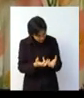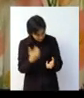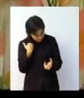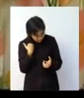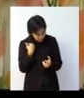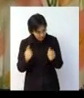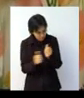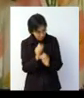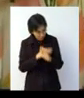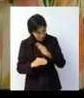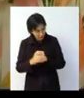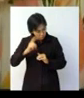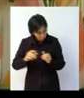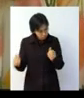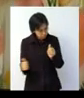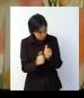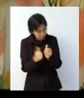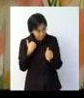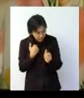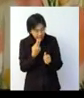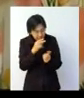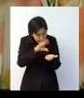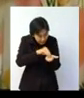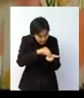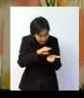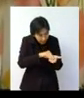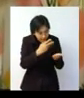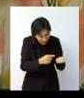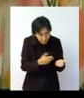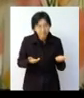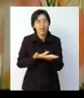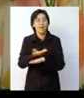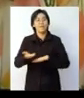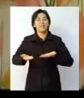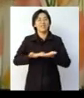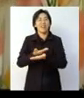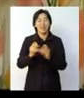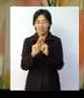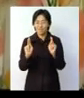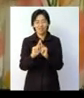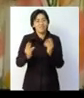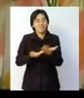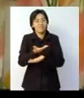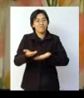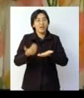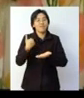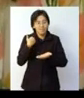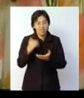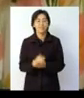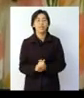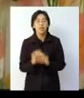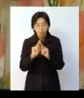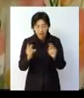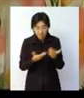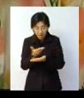ต้องการที่จะต้องมีผู้ช่วยหรือไม่นะคะแล้วก็เราก็จะเอาข้อมูลเนี่ยมาพิจารณาอีกครั้งหนึ่งเข้าคณะกรรมการ